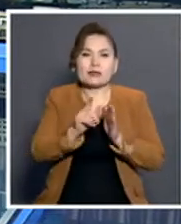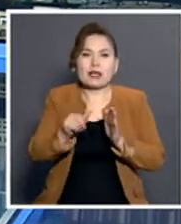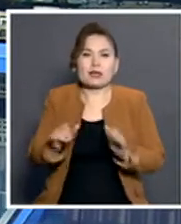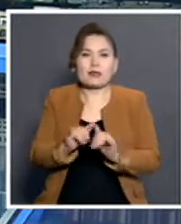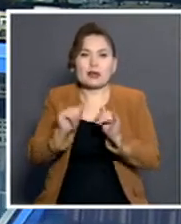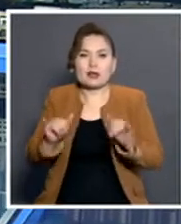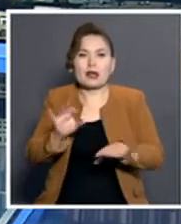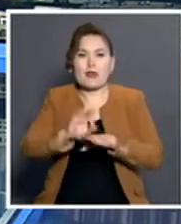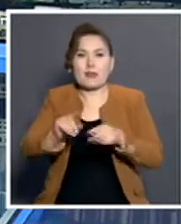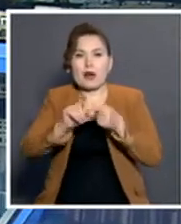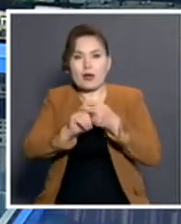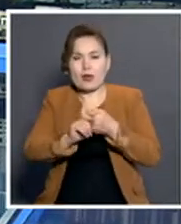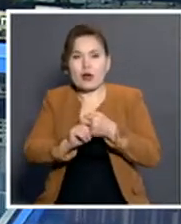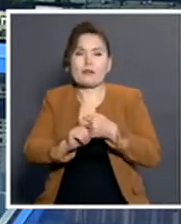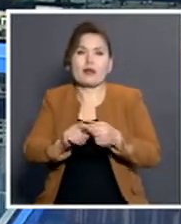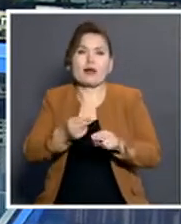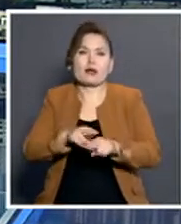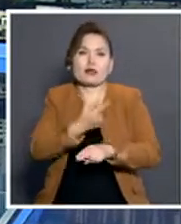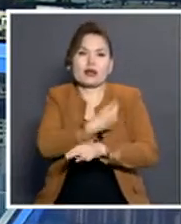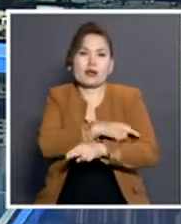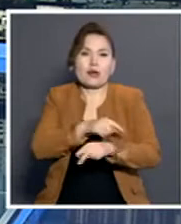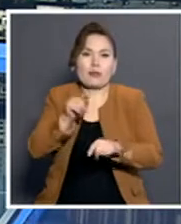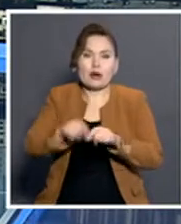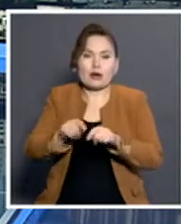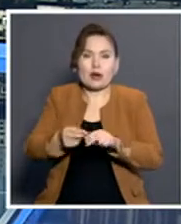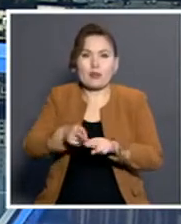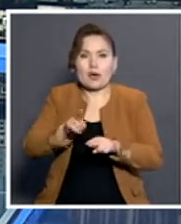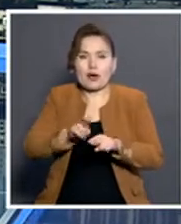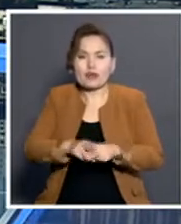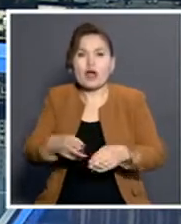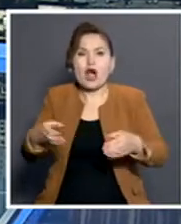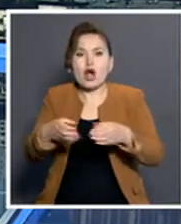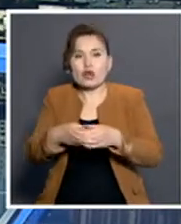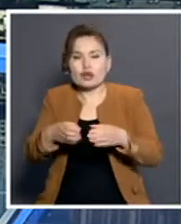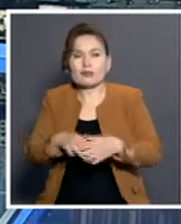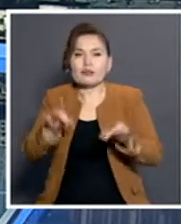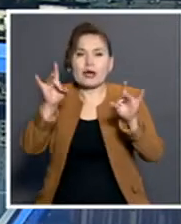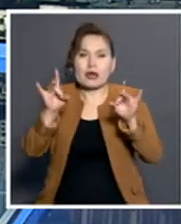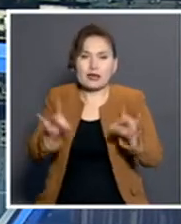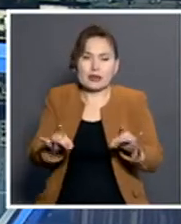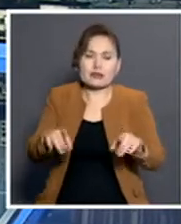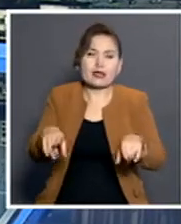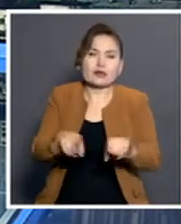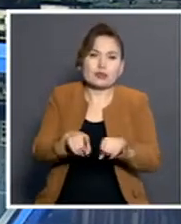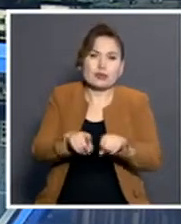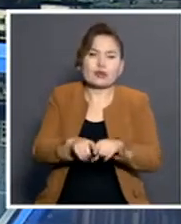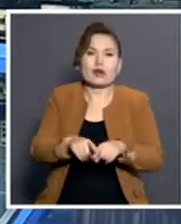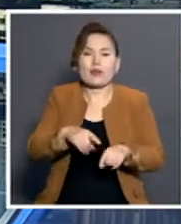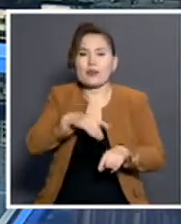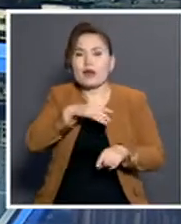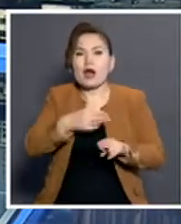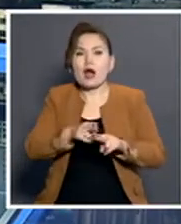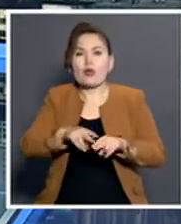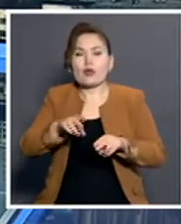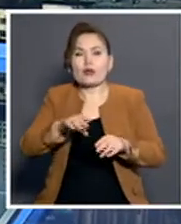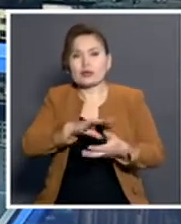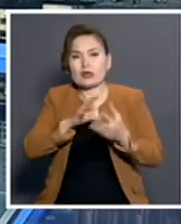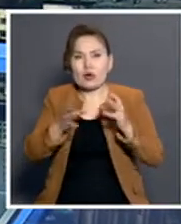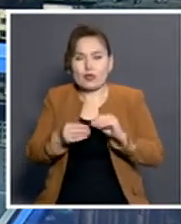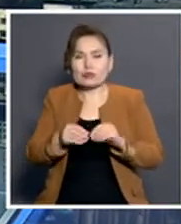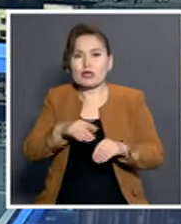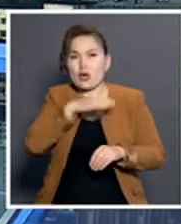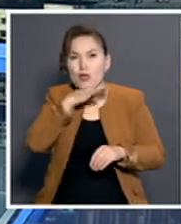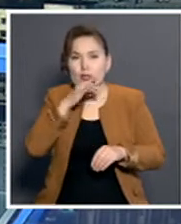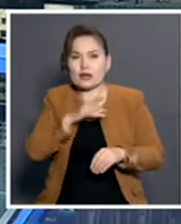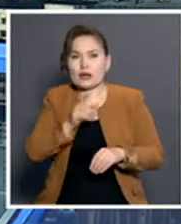жетті. Эпидемиологиялық тексеру жүргізгенде індетті көбіне ұжымда, көпшілік орындар, қоғамдық көлікпен көпқабатты тұрғын үйлердің кіреберістерінде жұқтырғаны